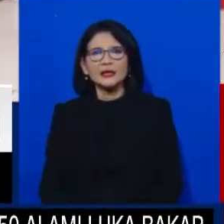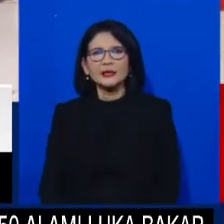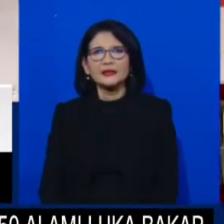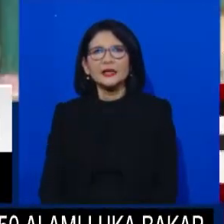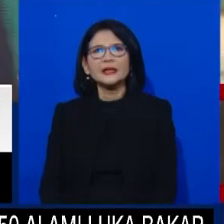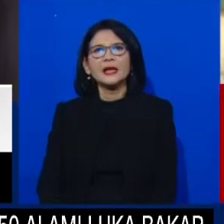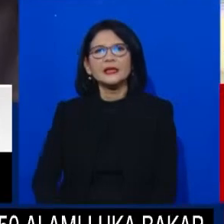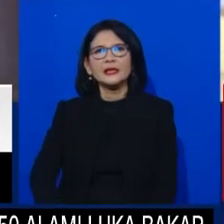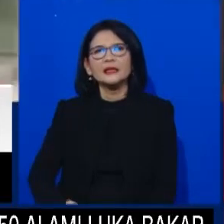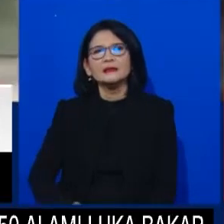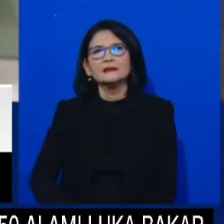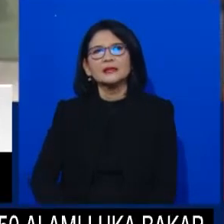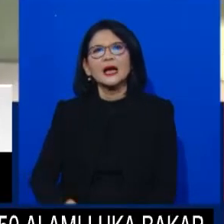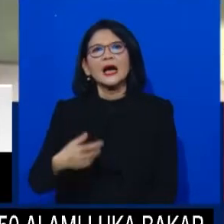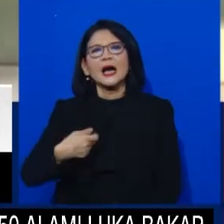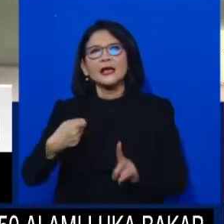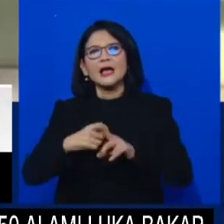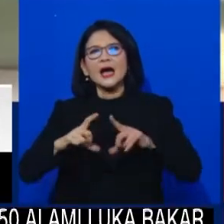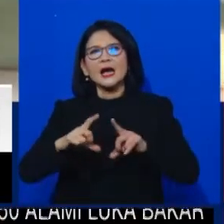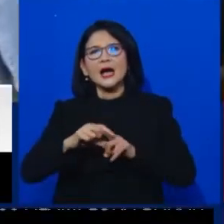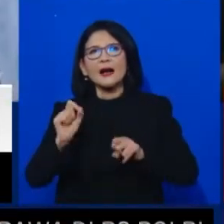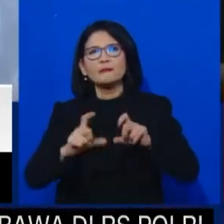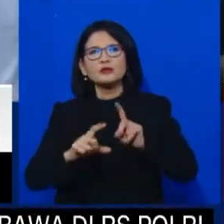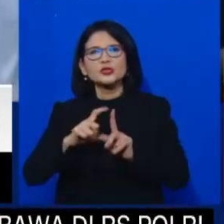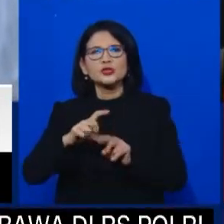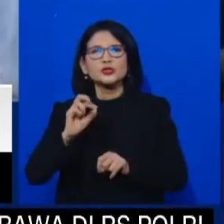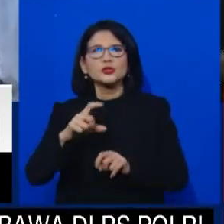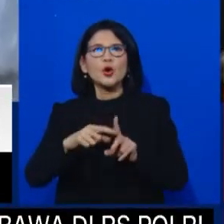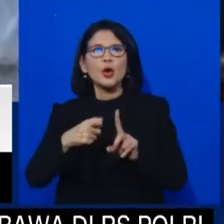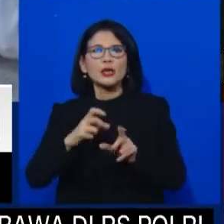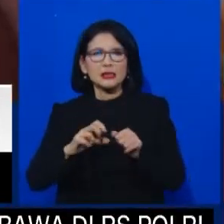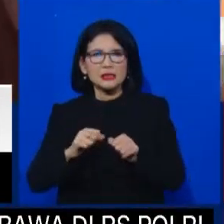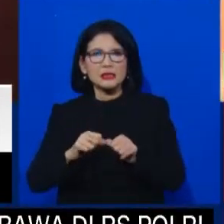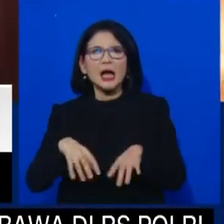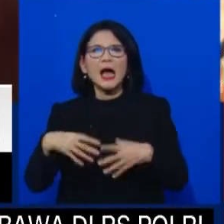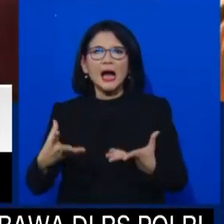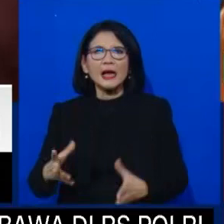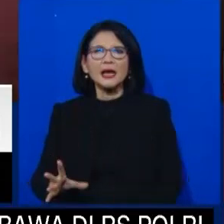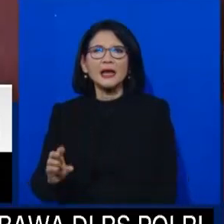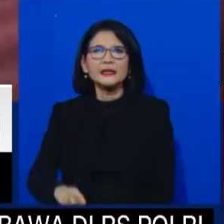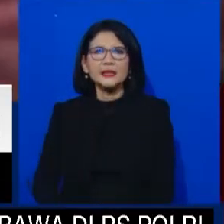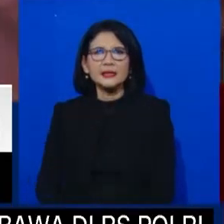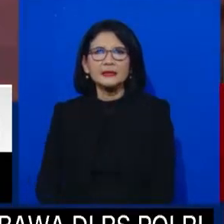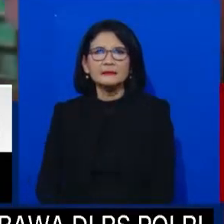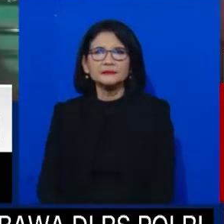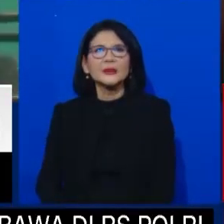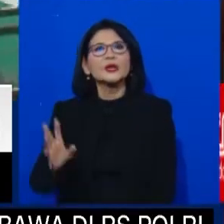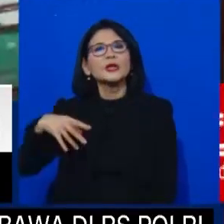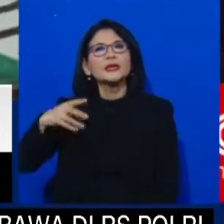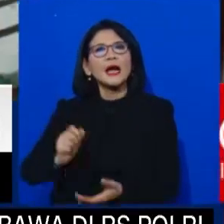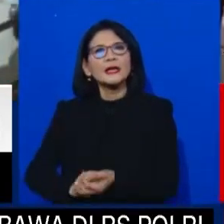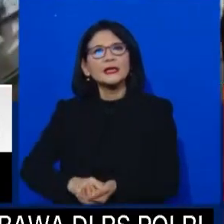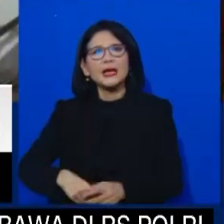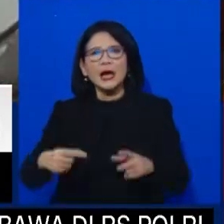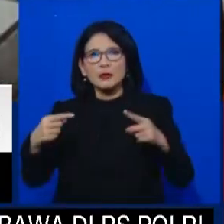Ahmad Ramadan, kemudian ada Kapusdoskes Irjen Asep Hendra Diana, ada Kadif Humas Mabes Polri Irjen Pol Dedi Prasetyo, dan